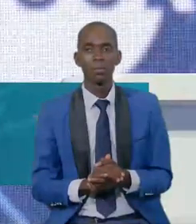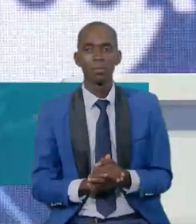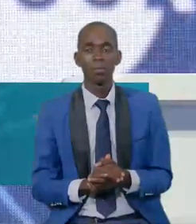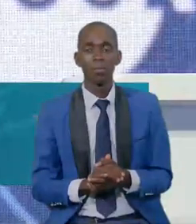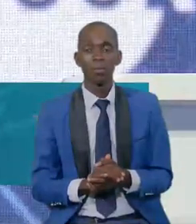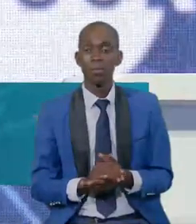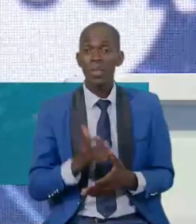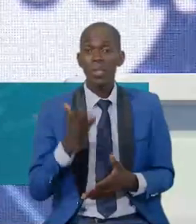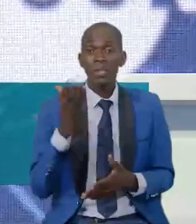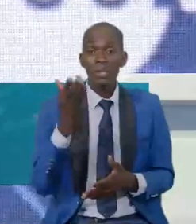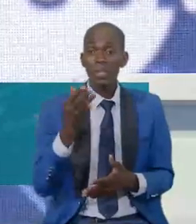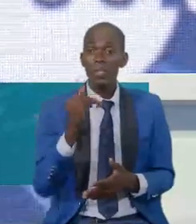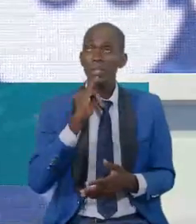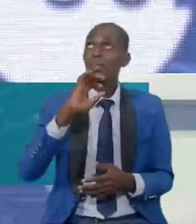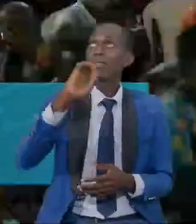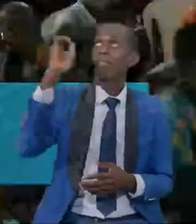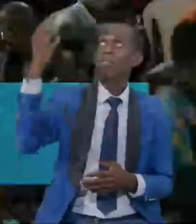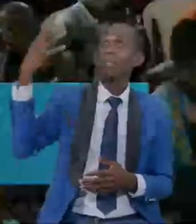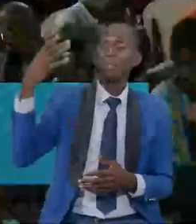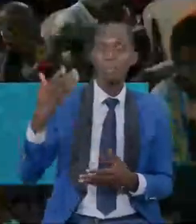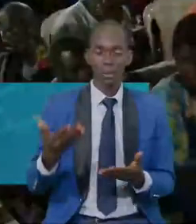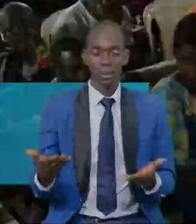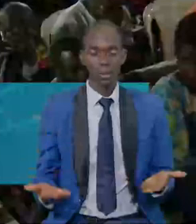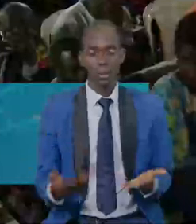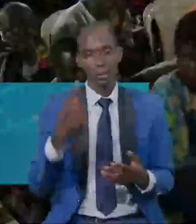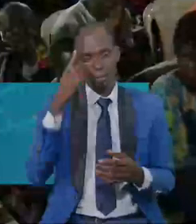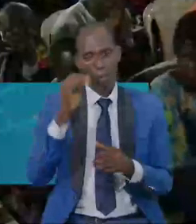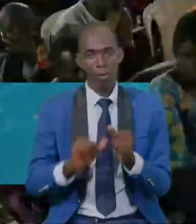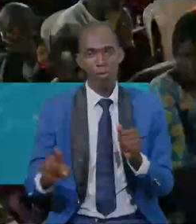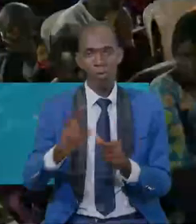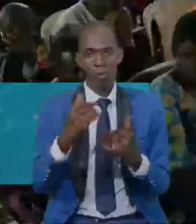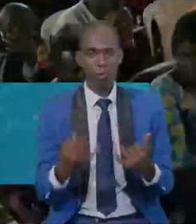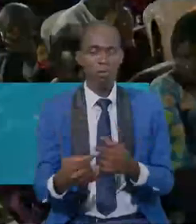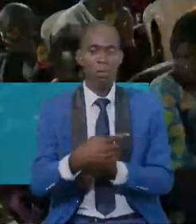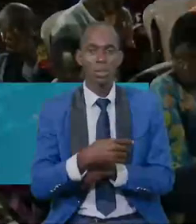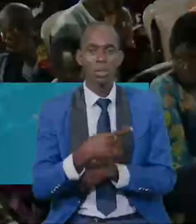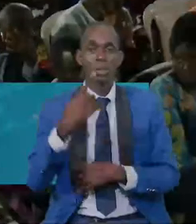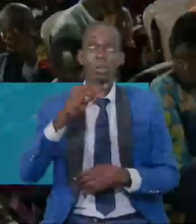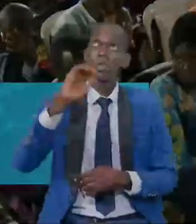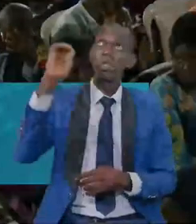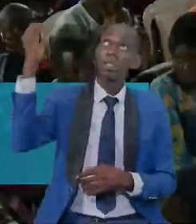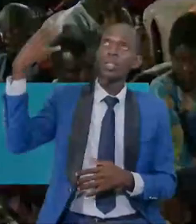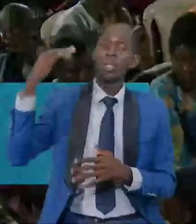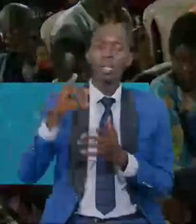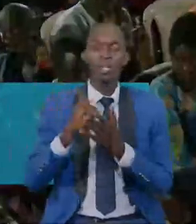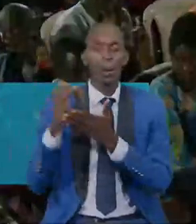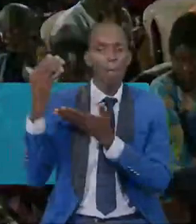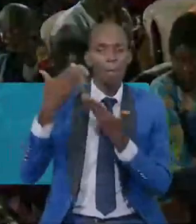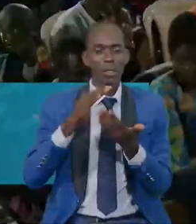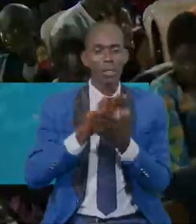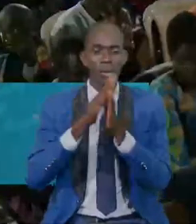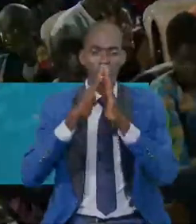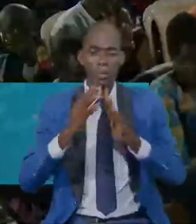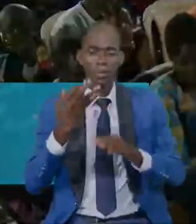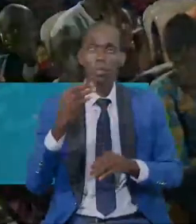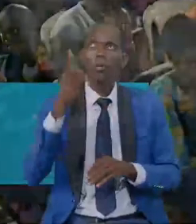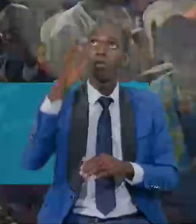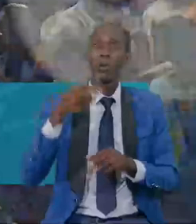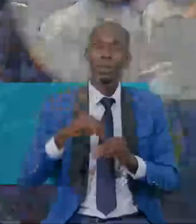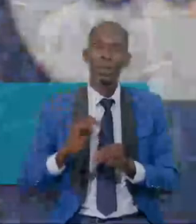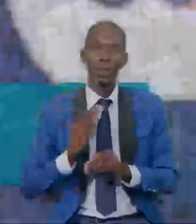grace available for everyone today. Il y a la grâce disponible à tout le monde ce jour. The peace of God in our lives. La grâce